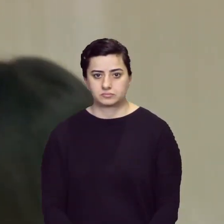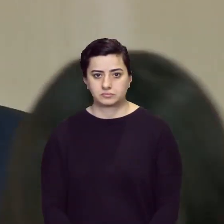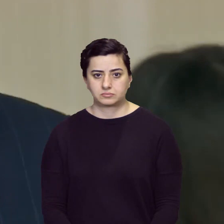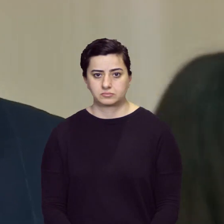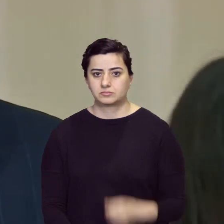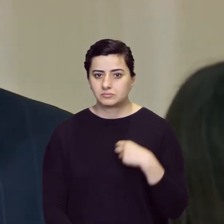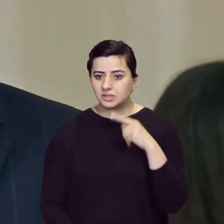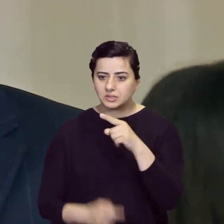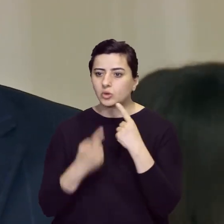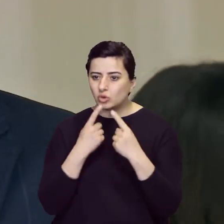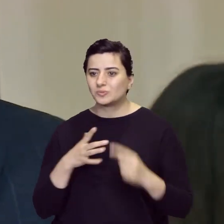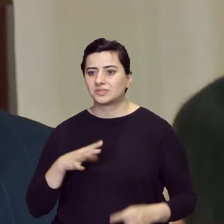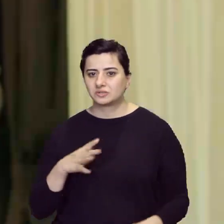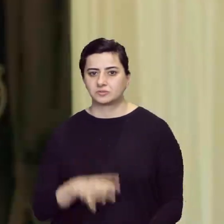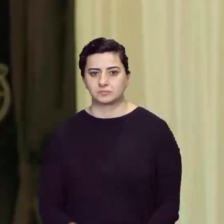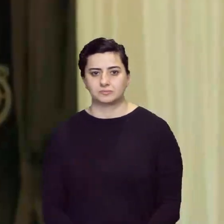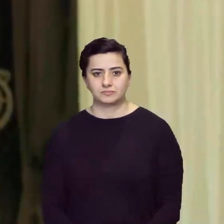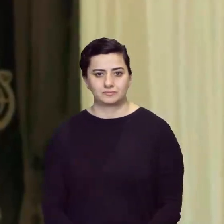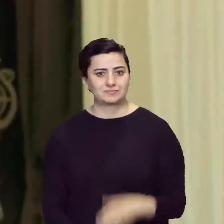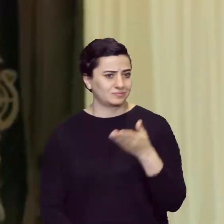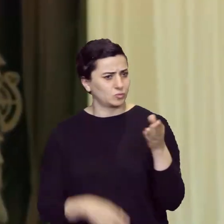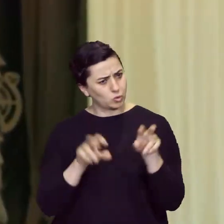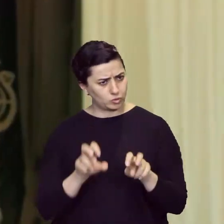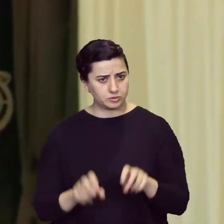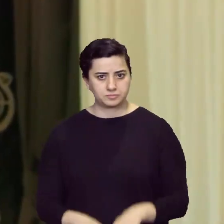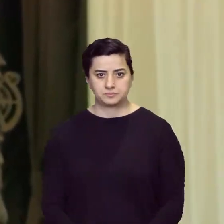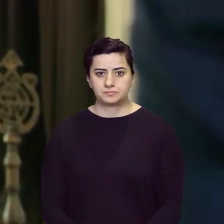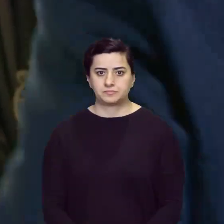ben de seninle konuşmak istiyordum. Şöyle gidelim.